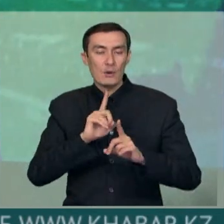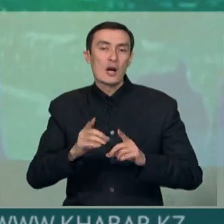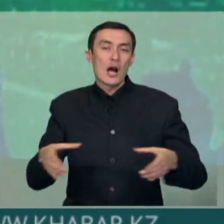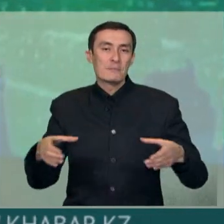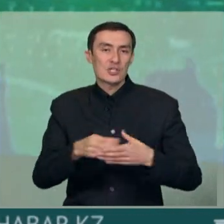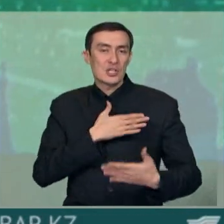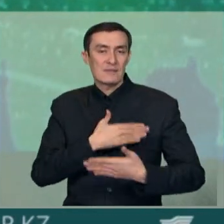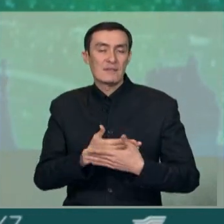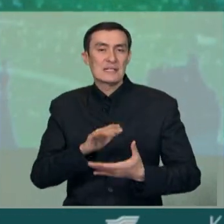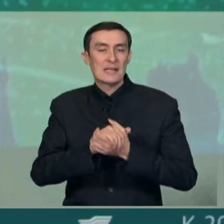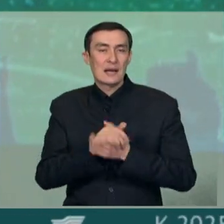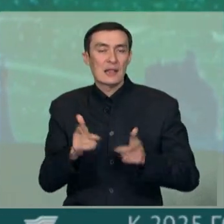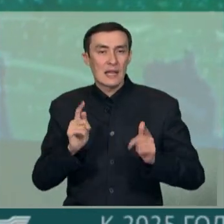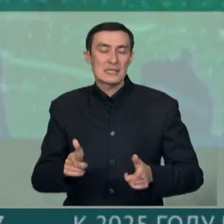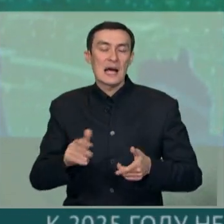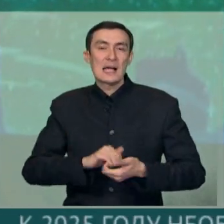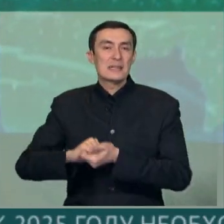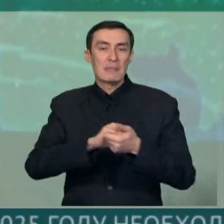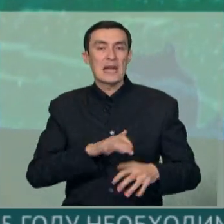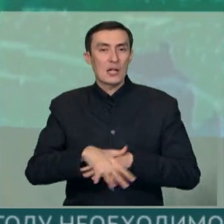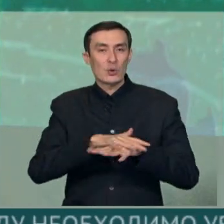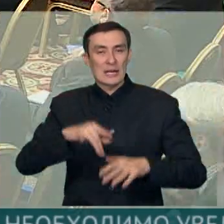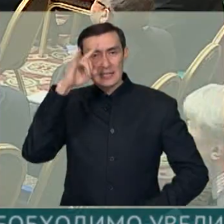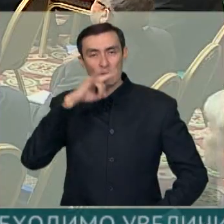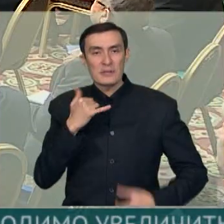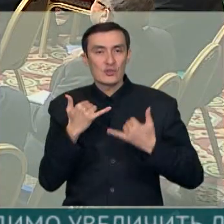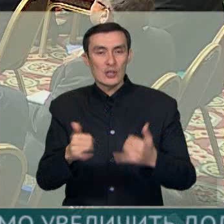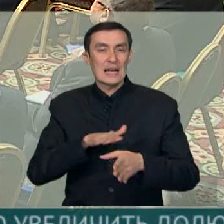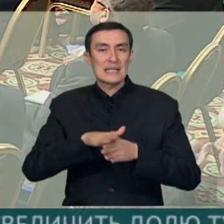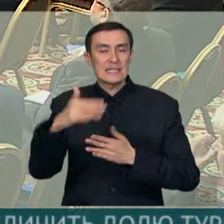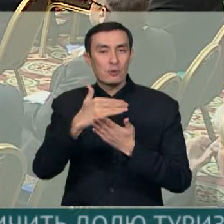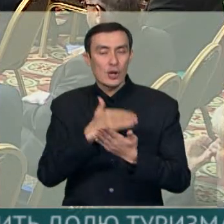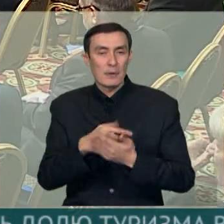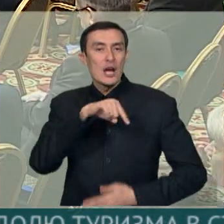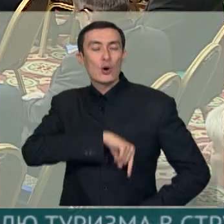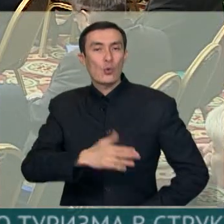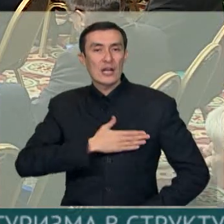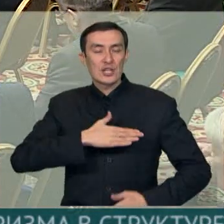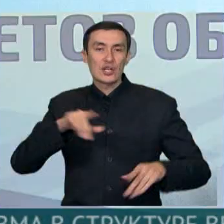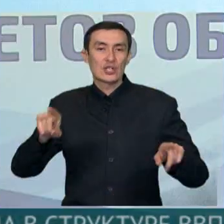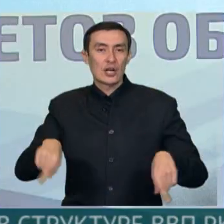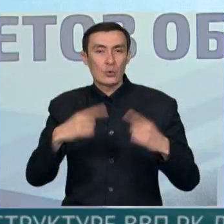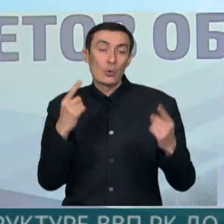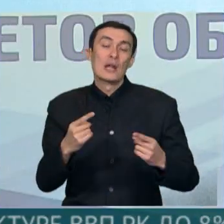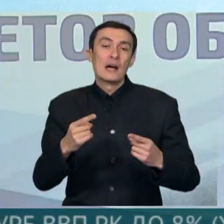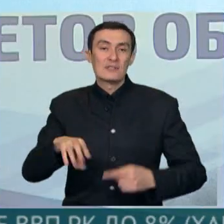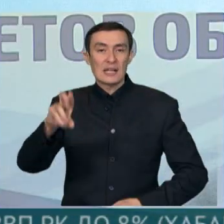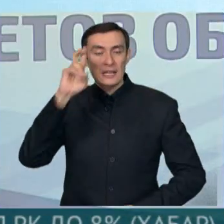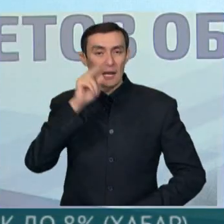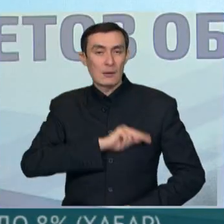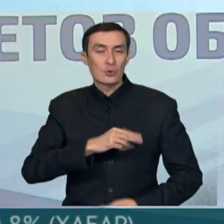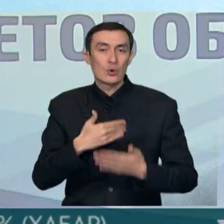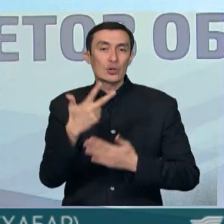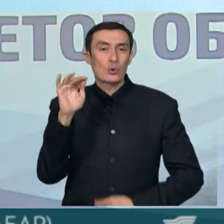Советов общественного согласия Ассамблеи народа Казахстана. Он посвящен реализации программы «Рухани Жангыру». В стране работает